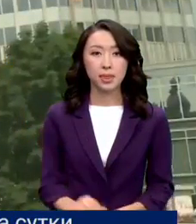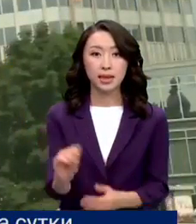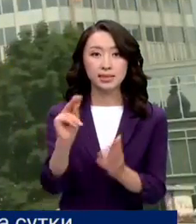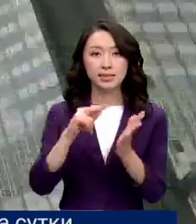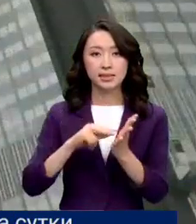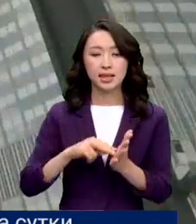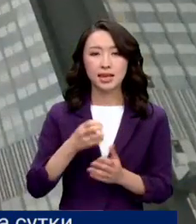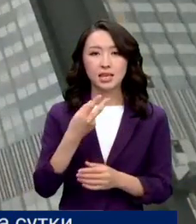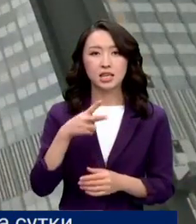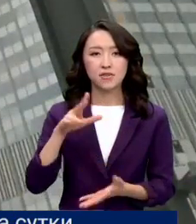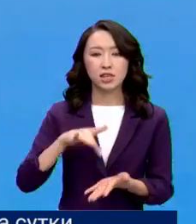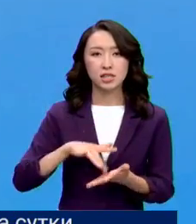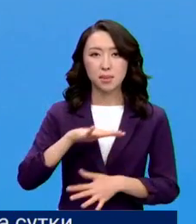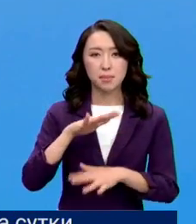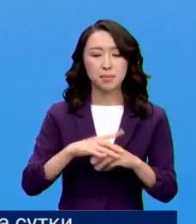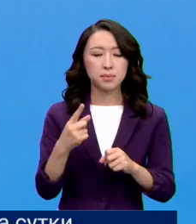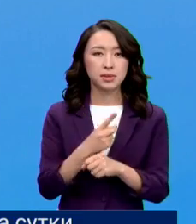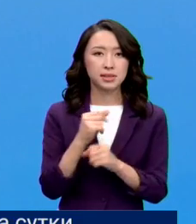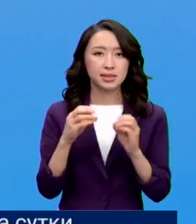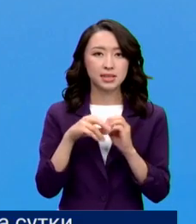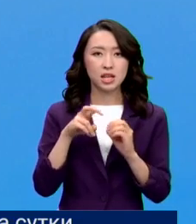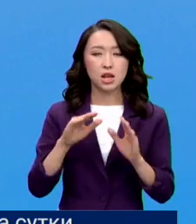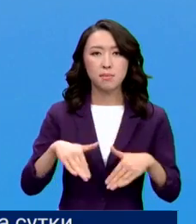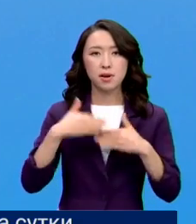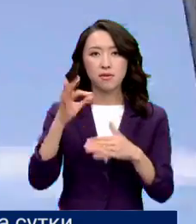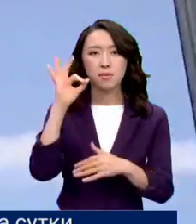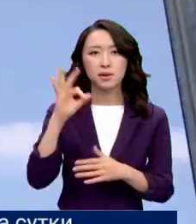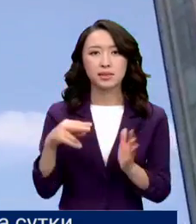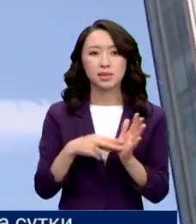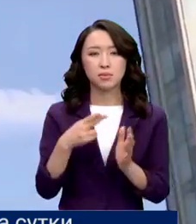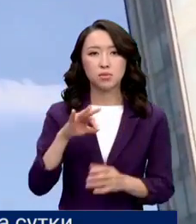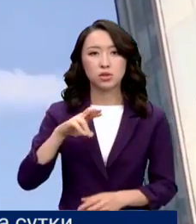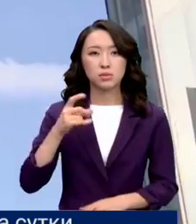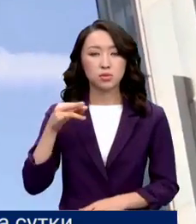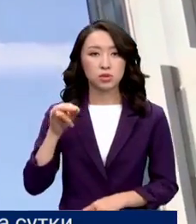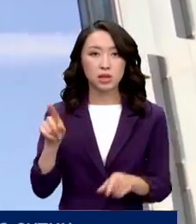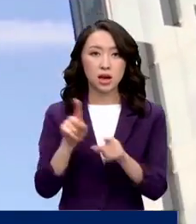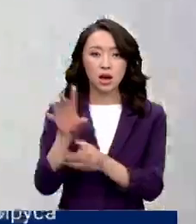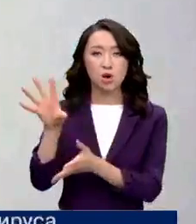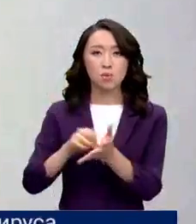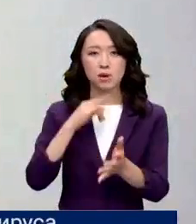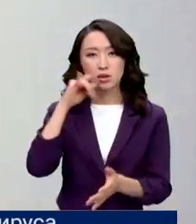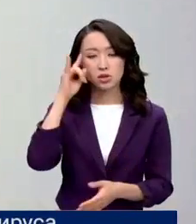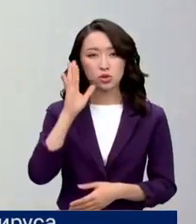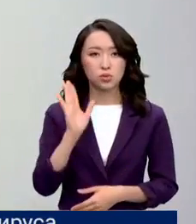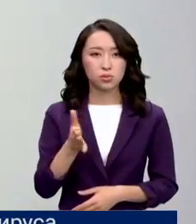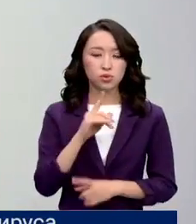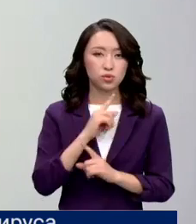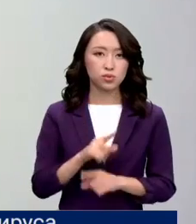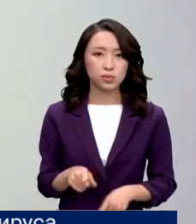сделаны. Евроцентрбанк впервые за 10 лет повысил процентные ставки по депозитам. Применим ли такой опыт для Казахстана? Если